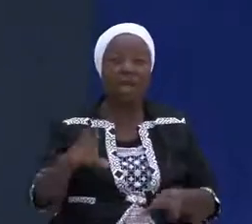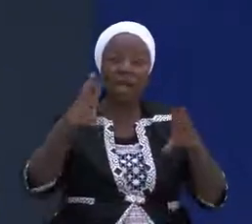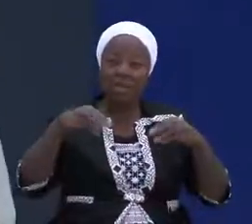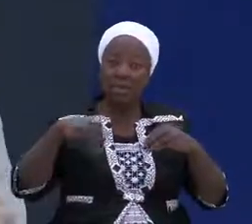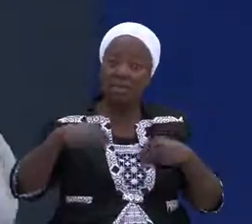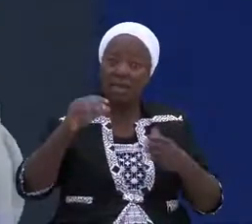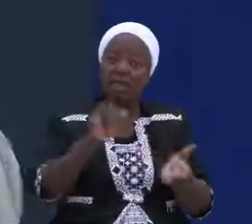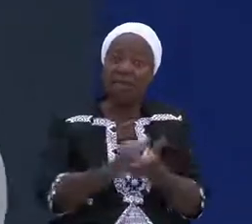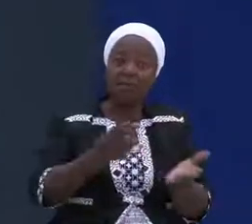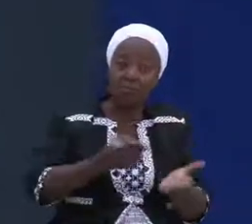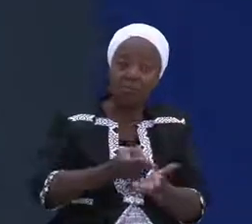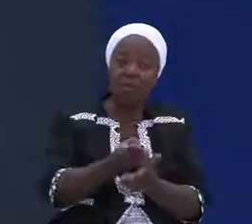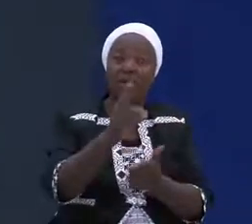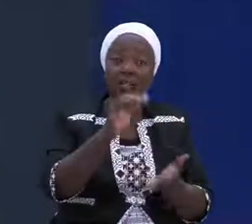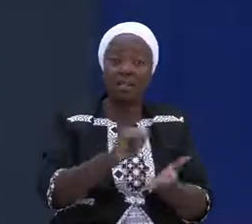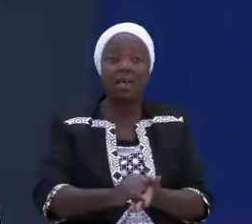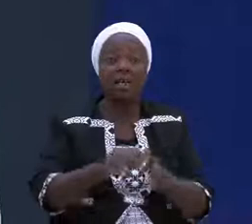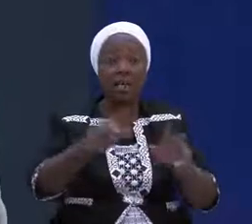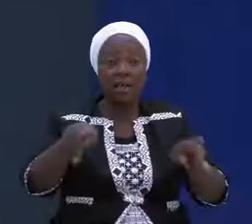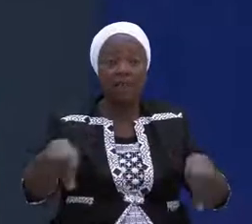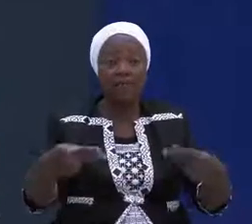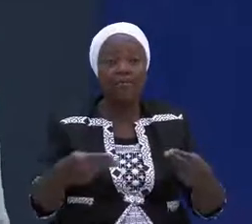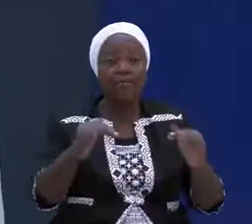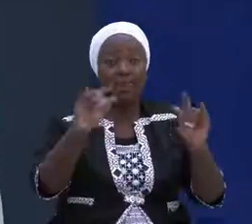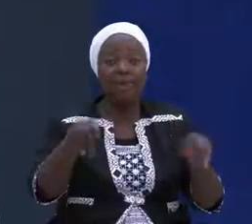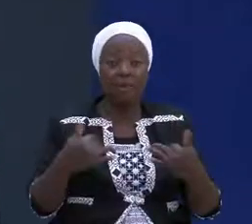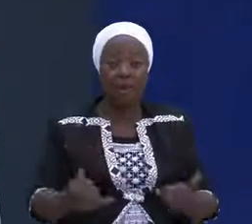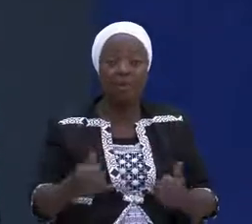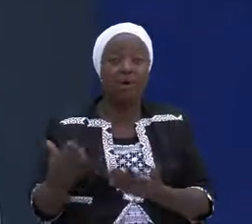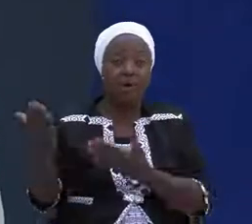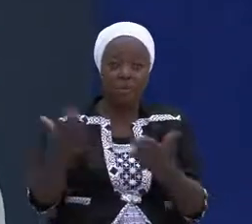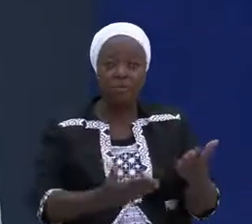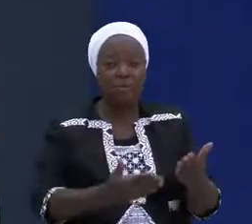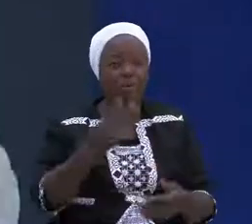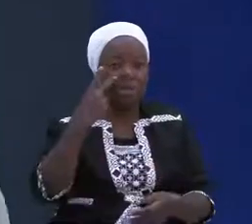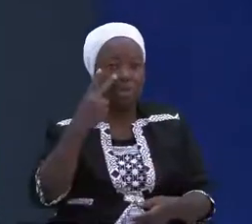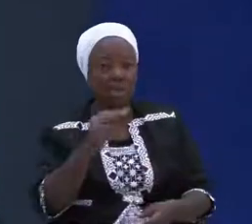accepté cette vérité que Philippe a apportée, voyant.